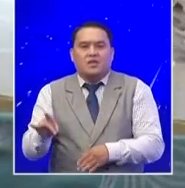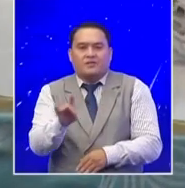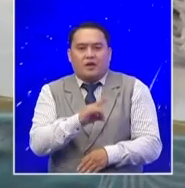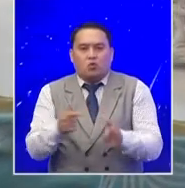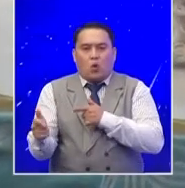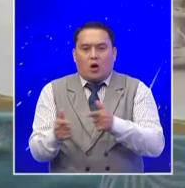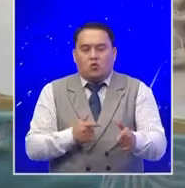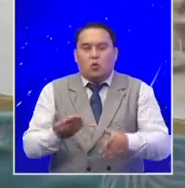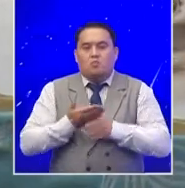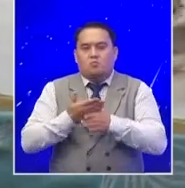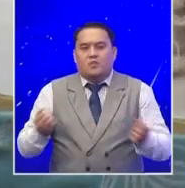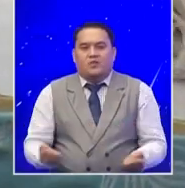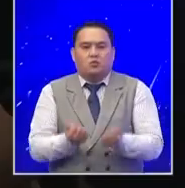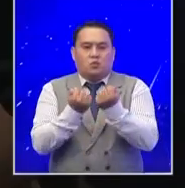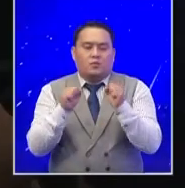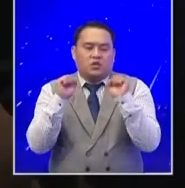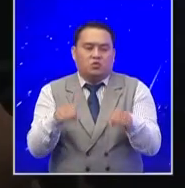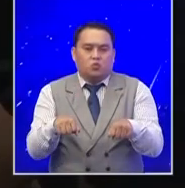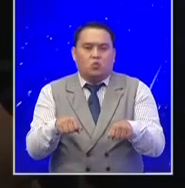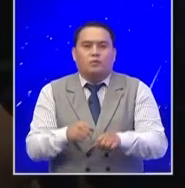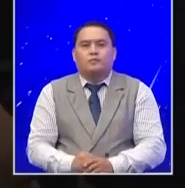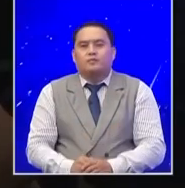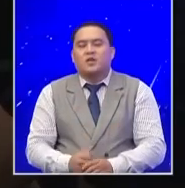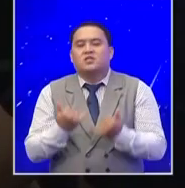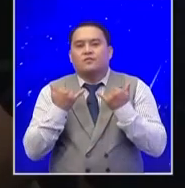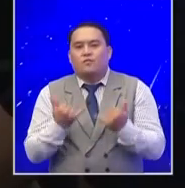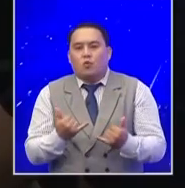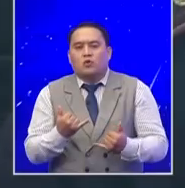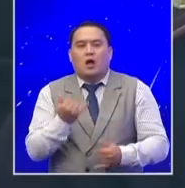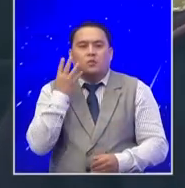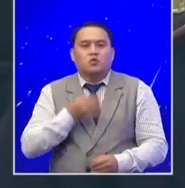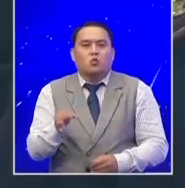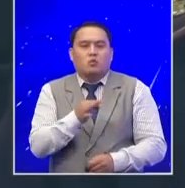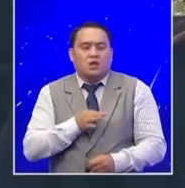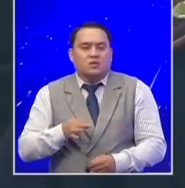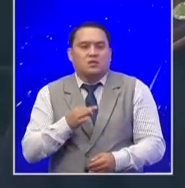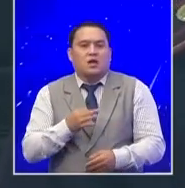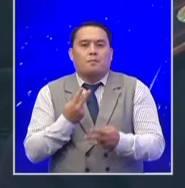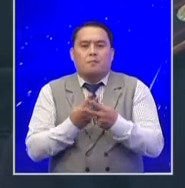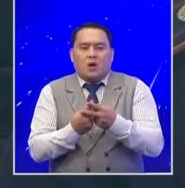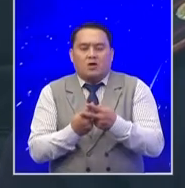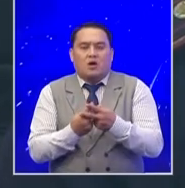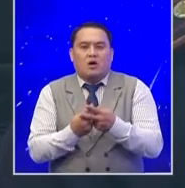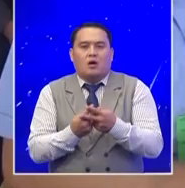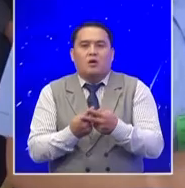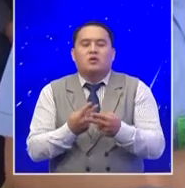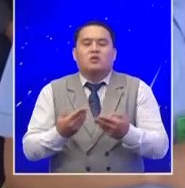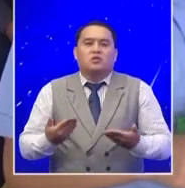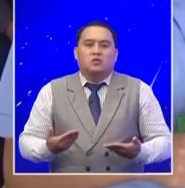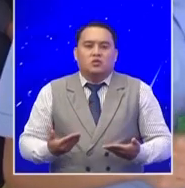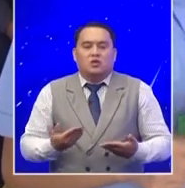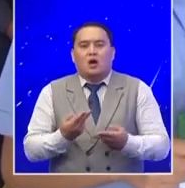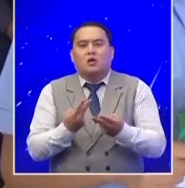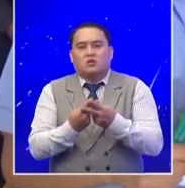готов оказать предпринимателям всю возможную поддержку. На сегодняшний день в Алматинской области в местах лишения свободы отбывают наказание